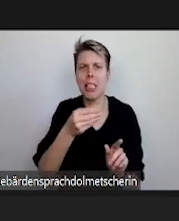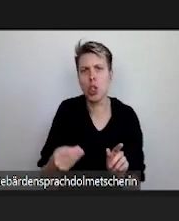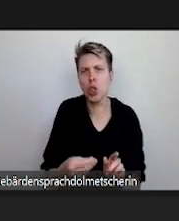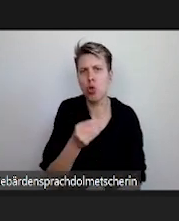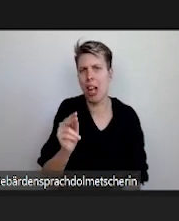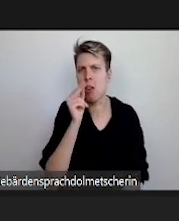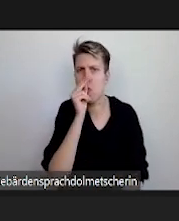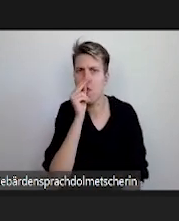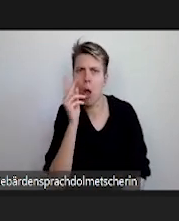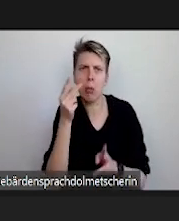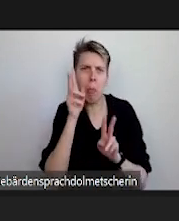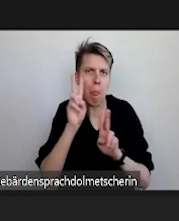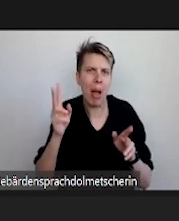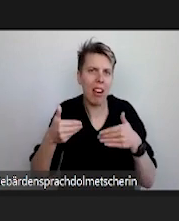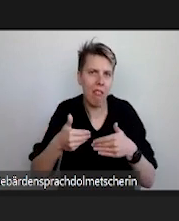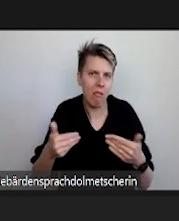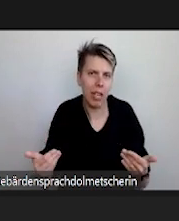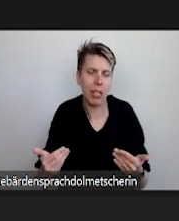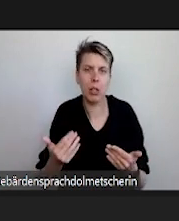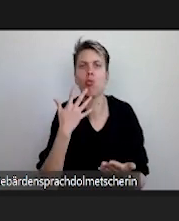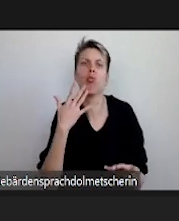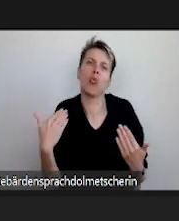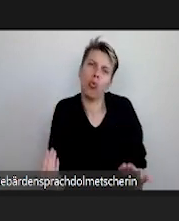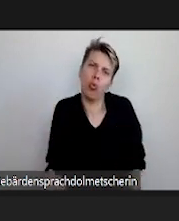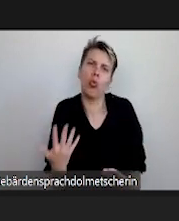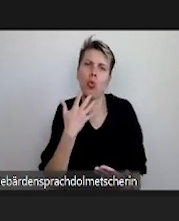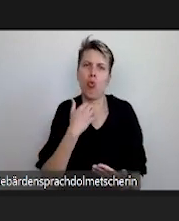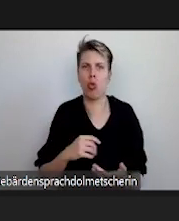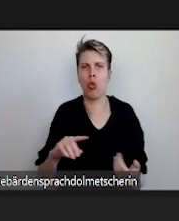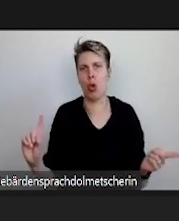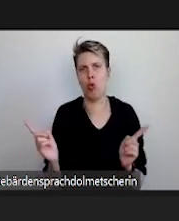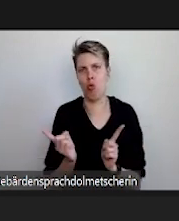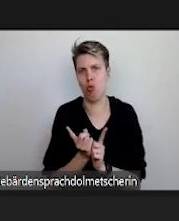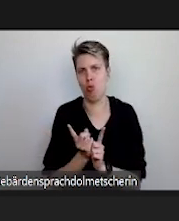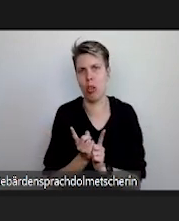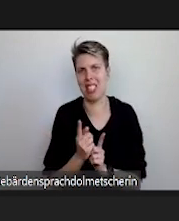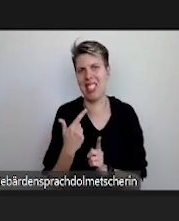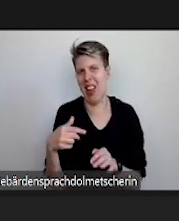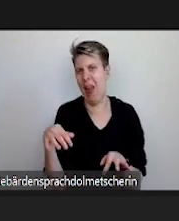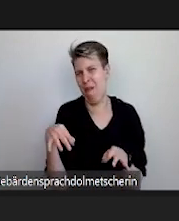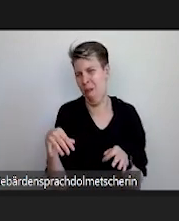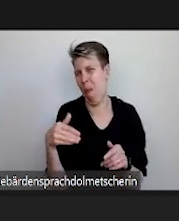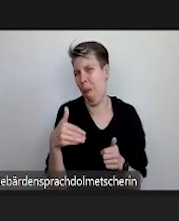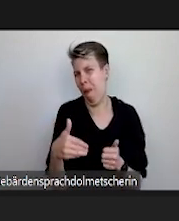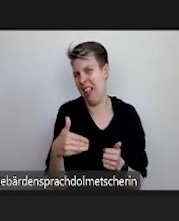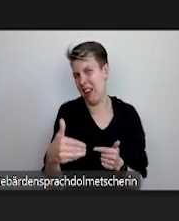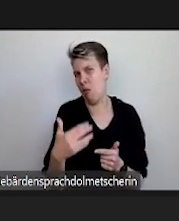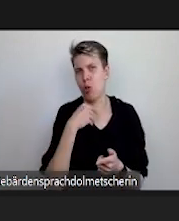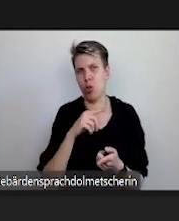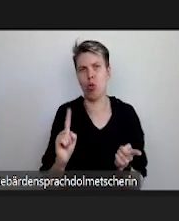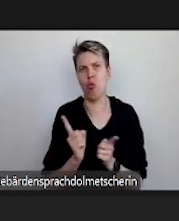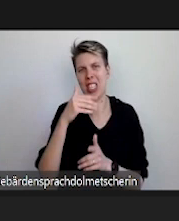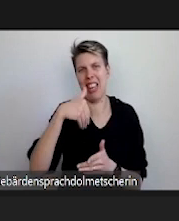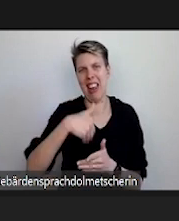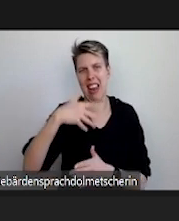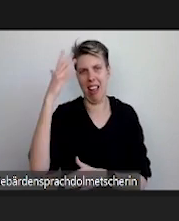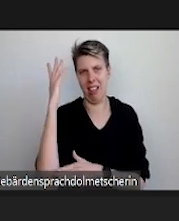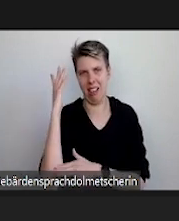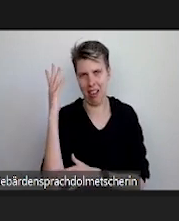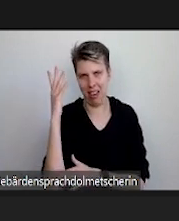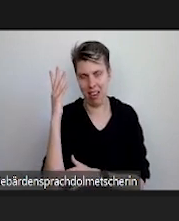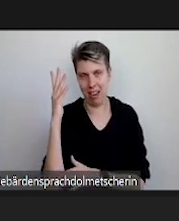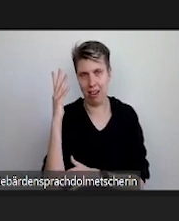daraus beachten? Da würden wir jetzt in den nächsten Minuten noch anhand wirklich zweier kurzer Folien diesen Input machen. Und dann wäre der nächste